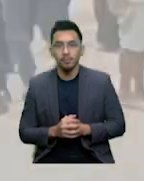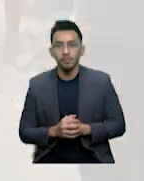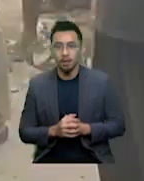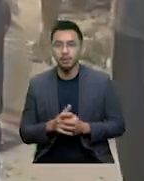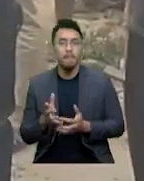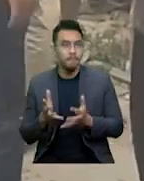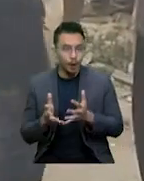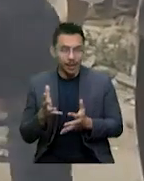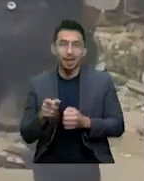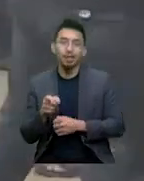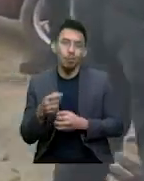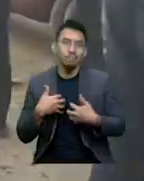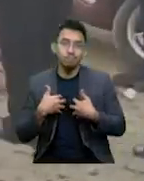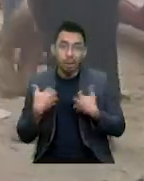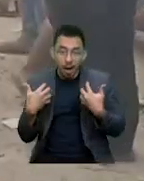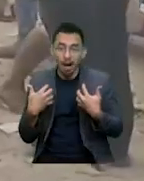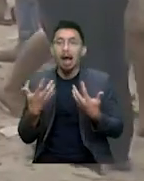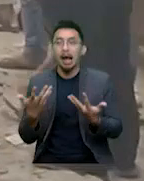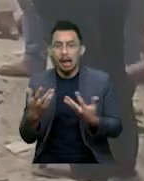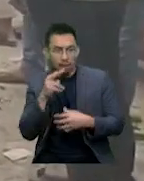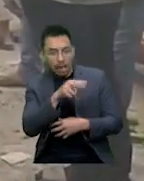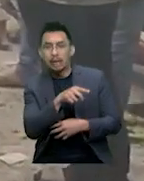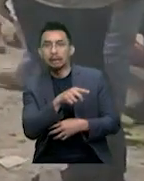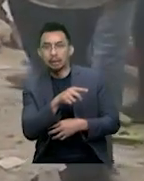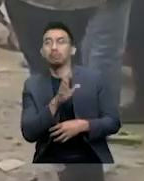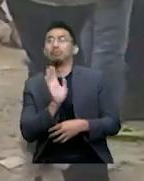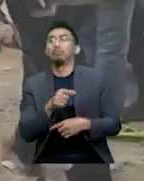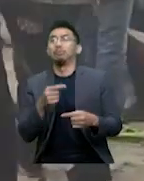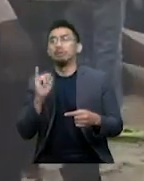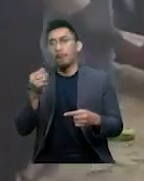kesalahpahaman. Setelah berhasil mengatasi situasi, kedua kelompok massa